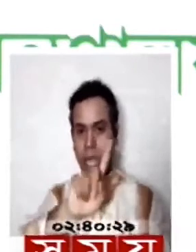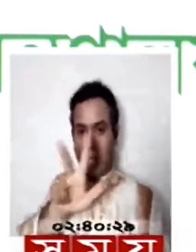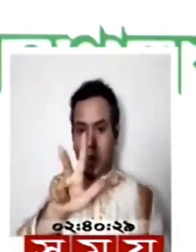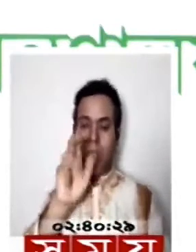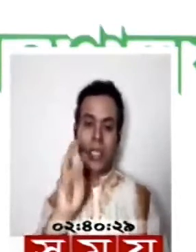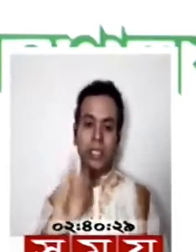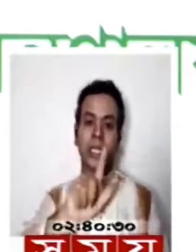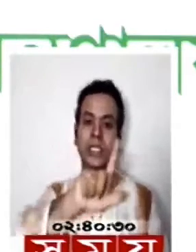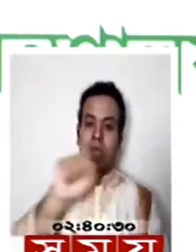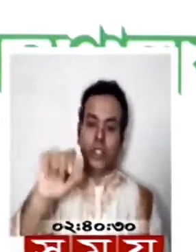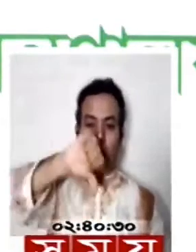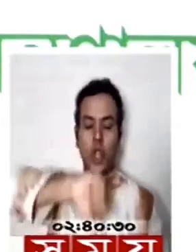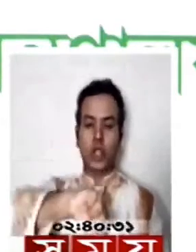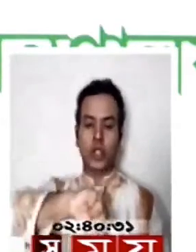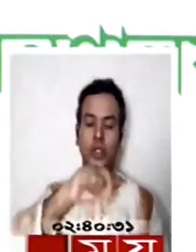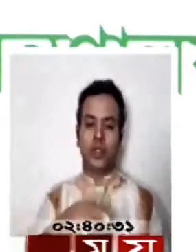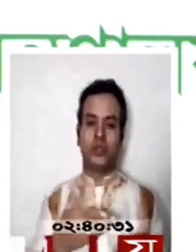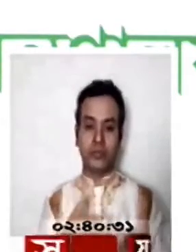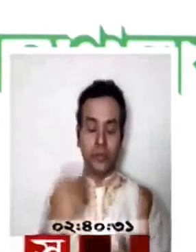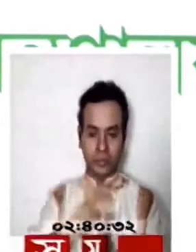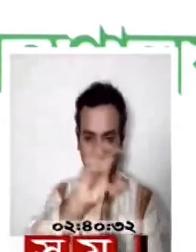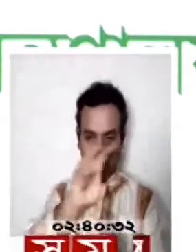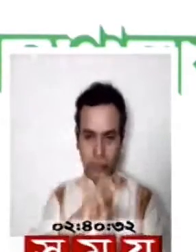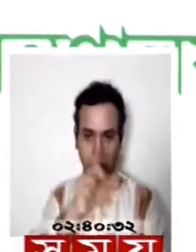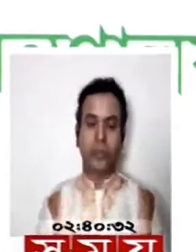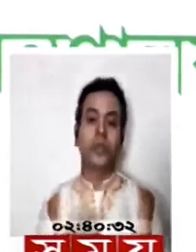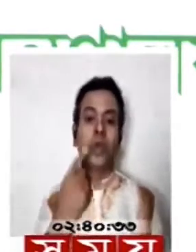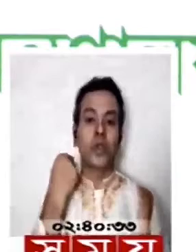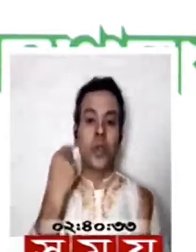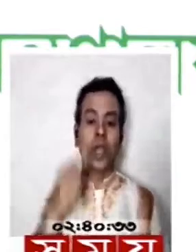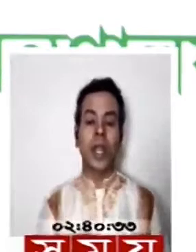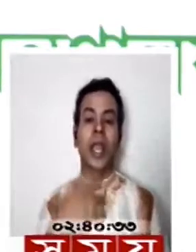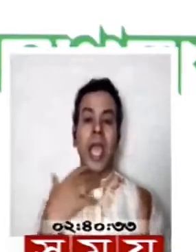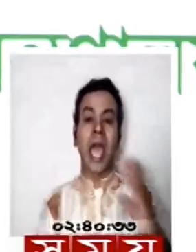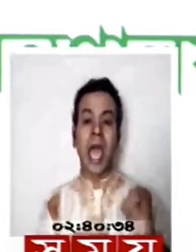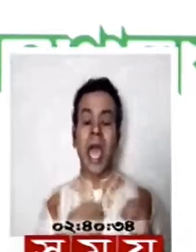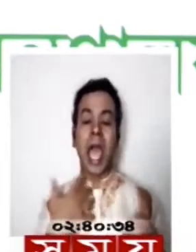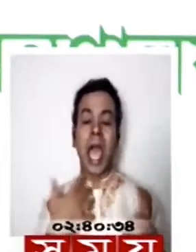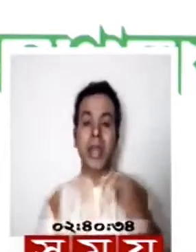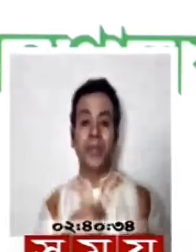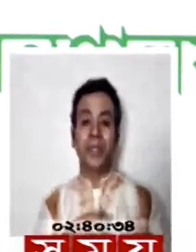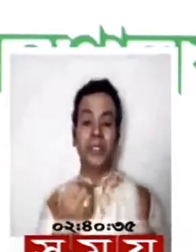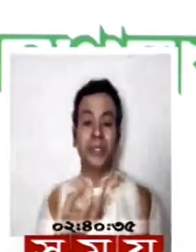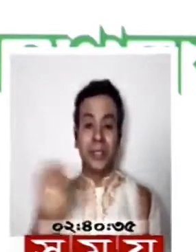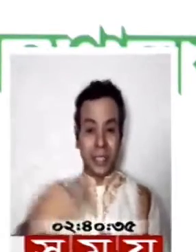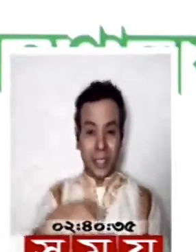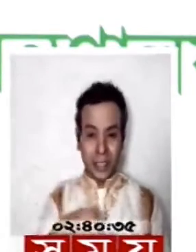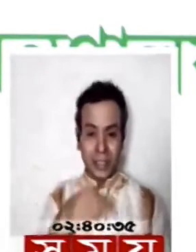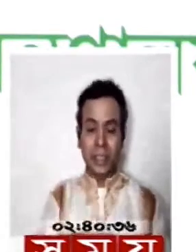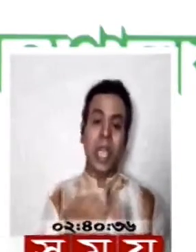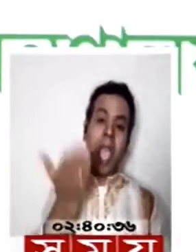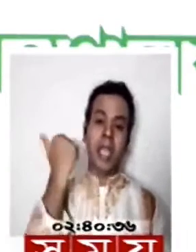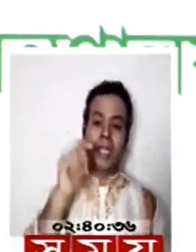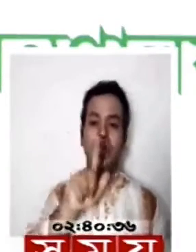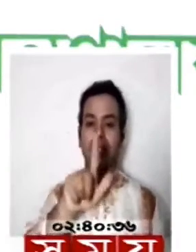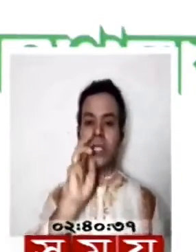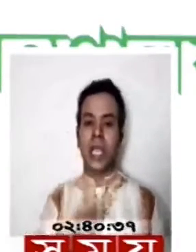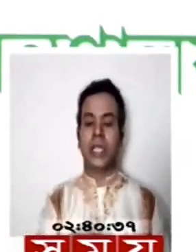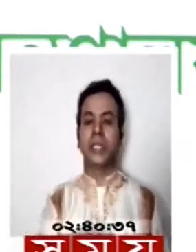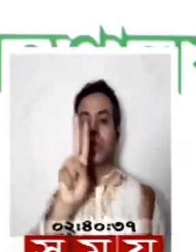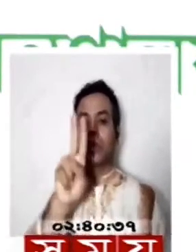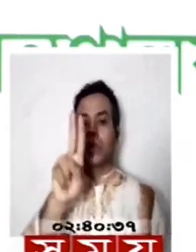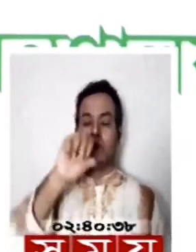3,34,111 জন। সমুদ্র বন্দরে 87 জন, এ পর্যন্ত 18,709 জনকে। এবং ক্যান্টনমেন্ট রেলওয়ে স্টেশনে